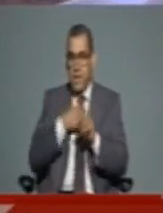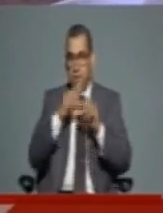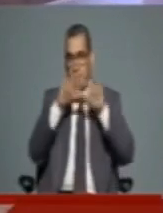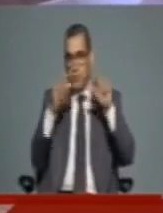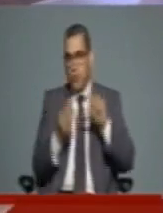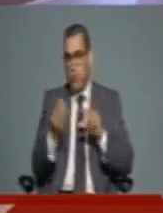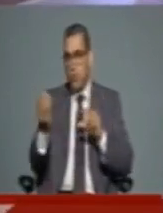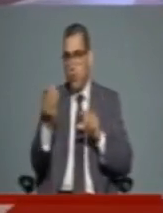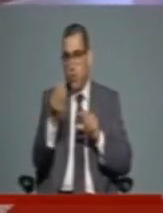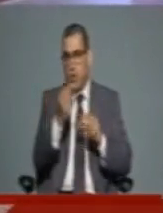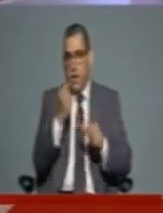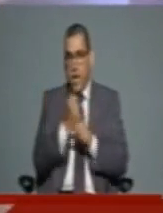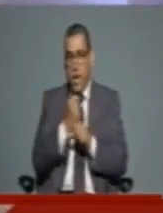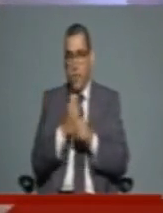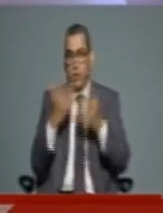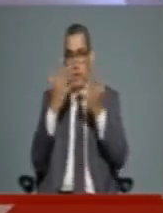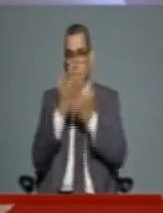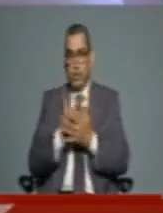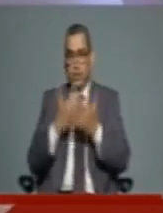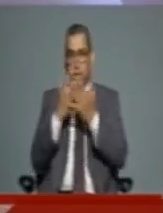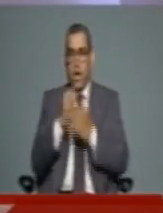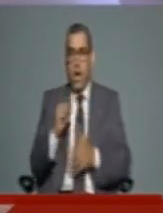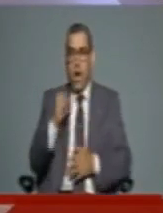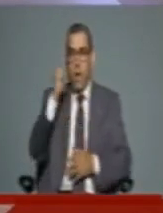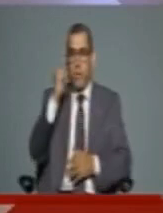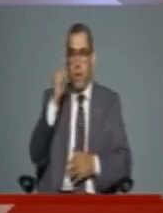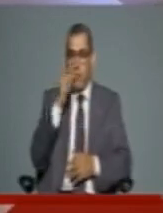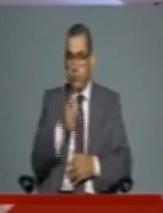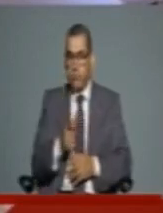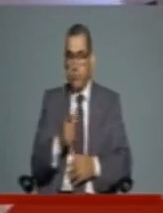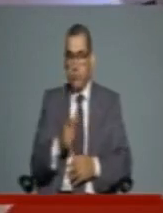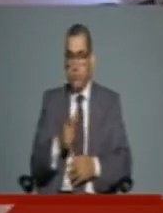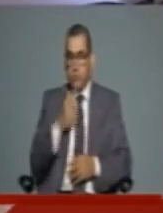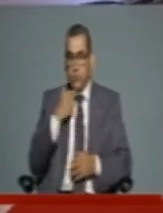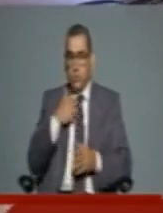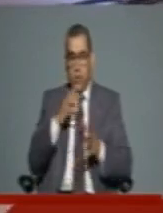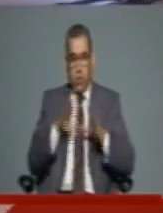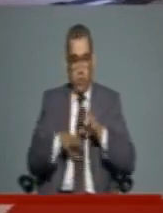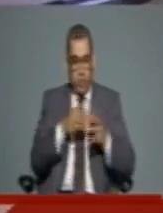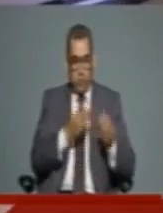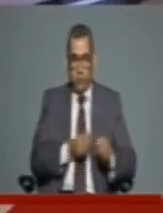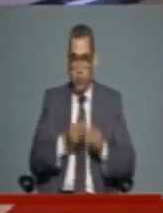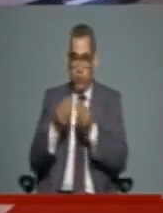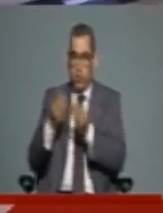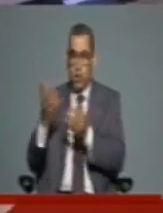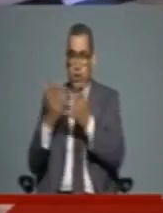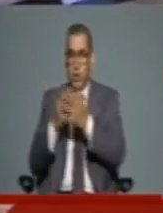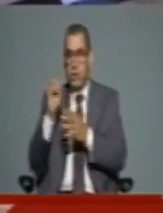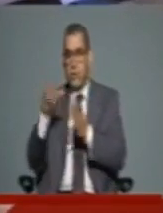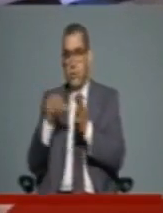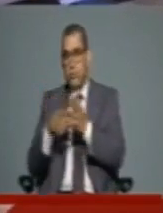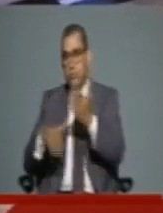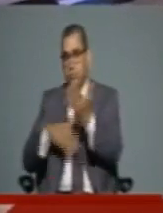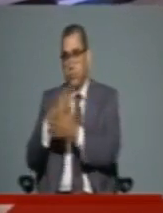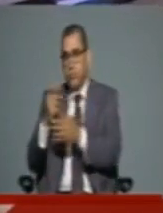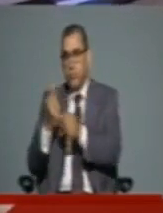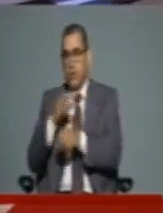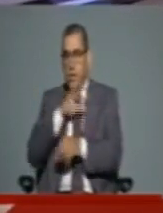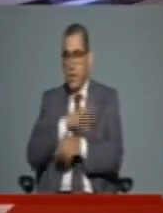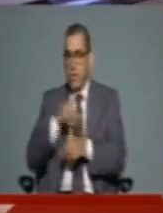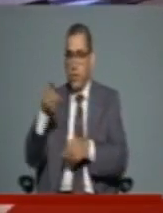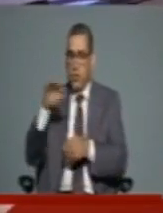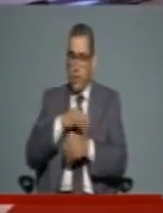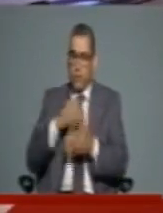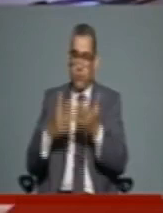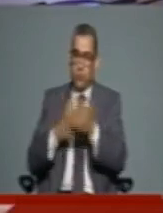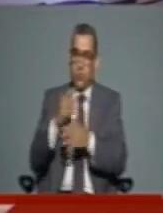مع الشركه القابضه. احنا بنديهم السلع وبنديهم هامش ربح، وبالتالي بيكسبوا. كل منفذ من